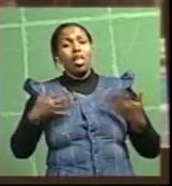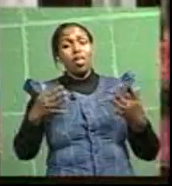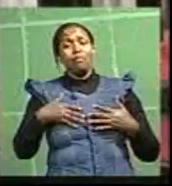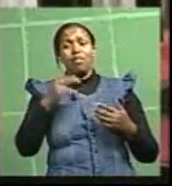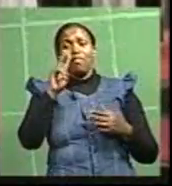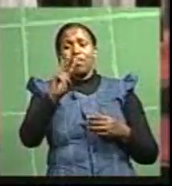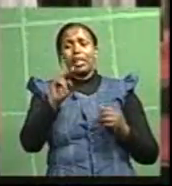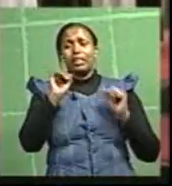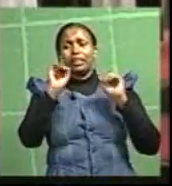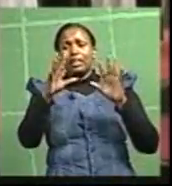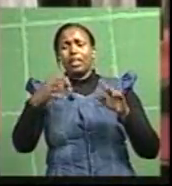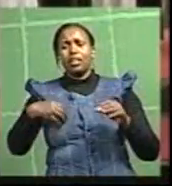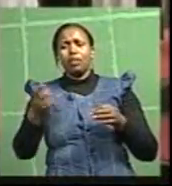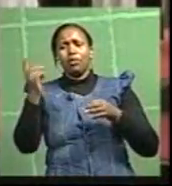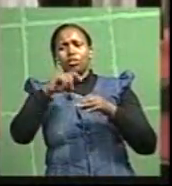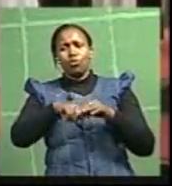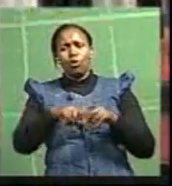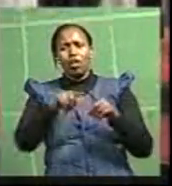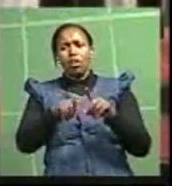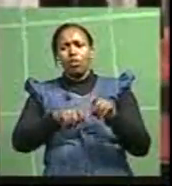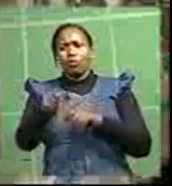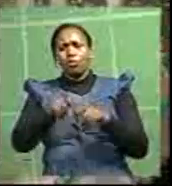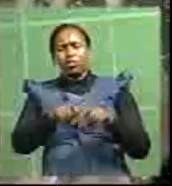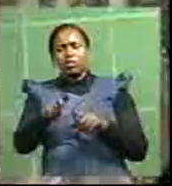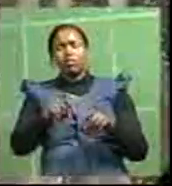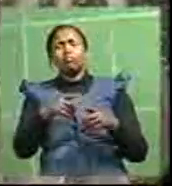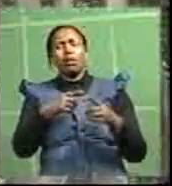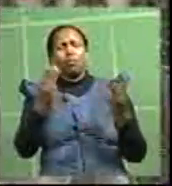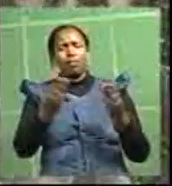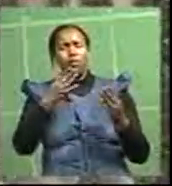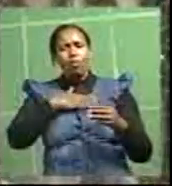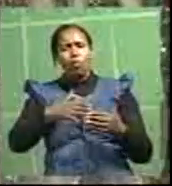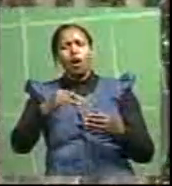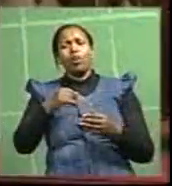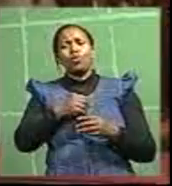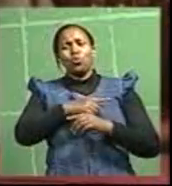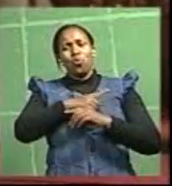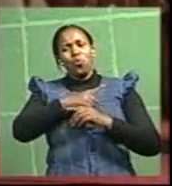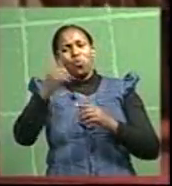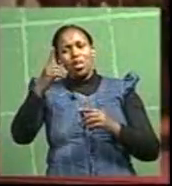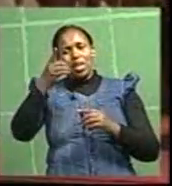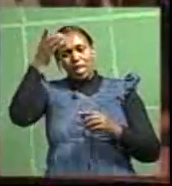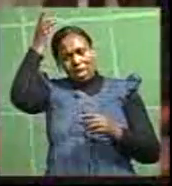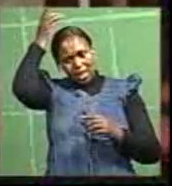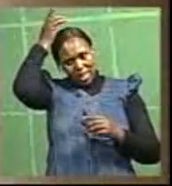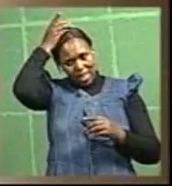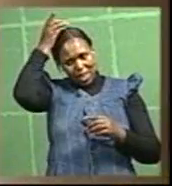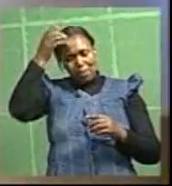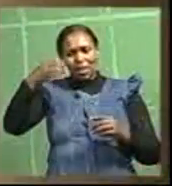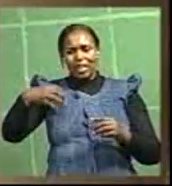letilishumi ticitselene matima umklomelo lomkhulu bekukuthola sicoco sekuba intfombi lenhle kunato tonke eSwatini